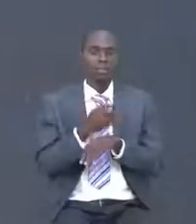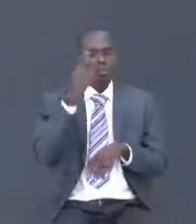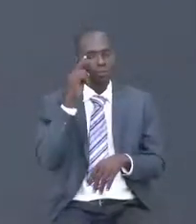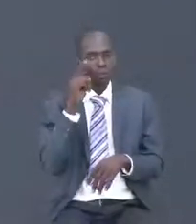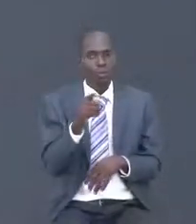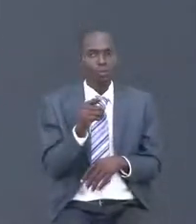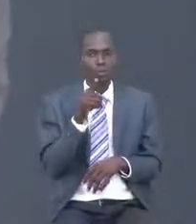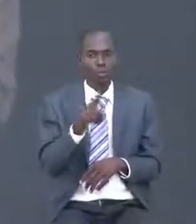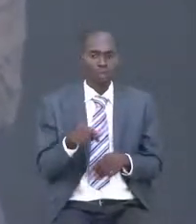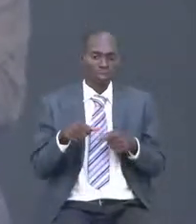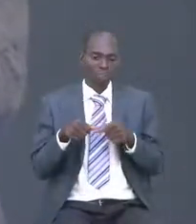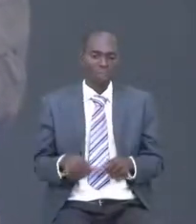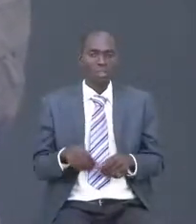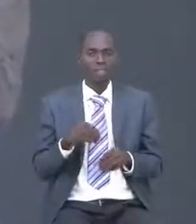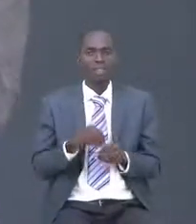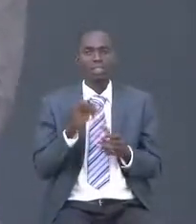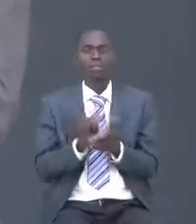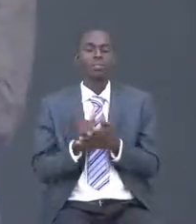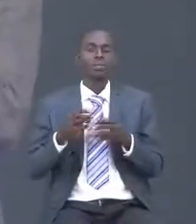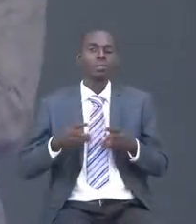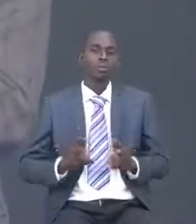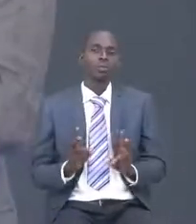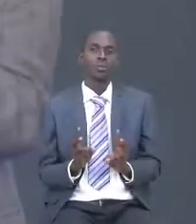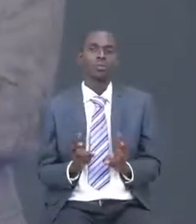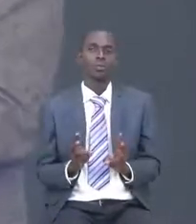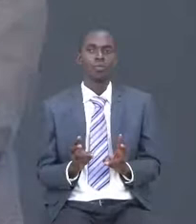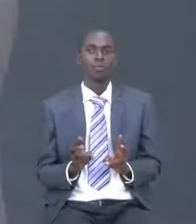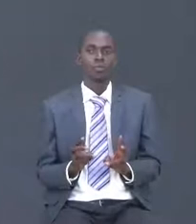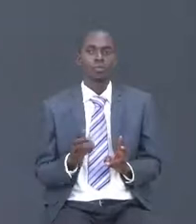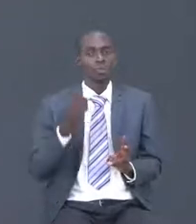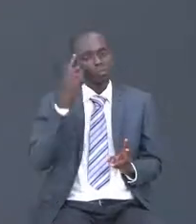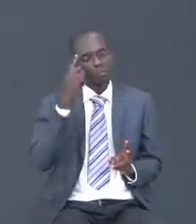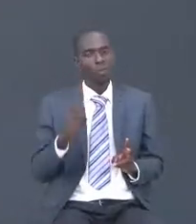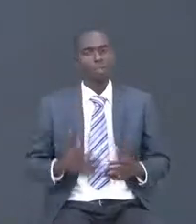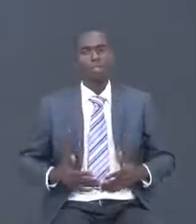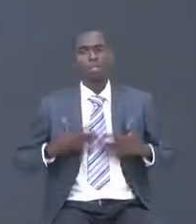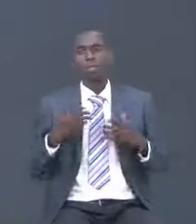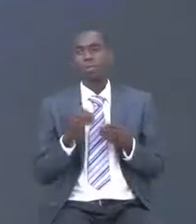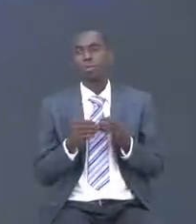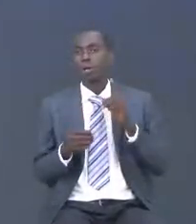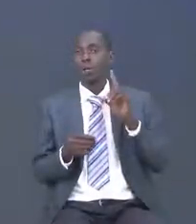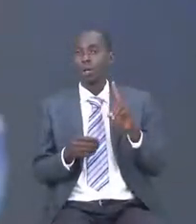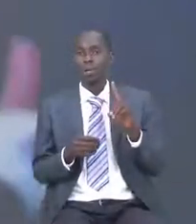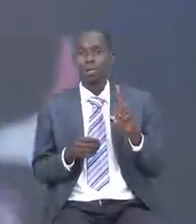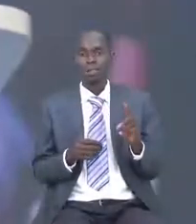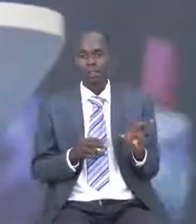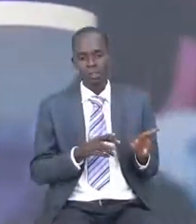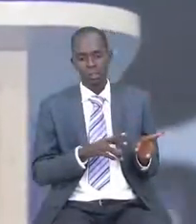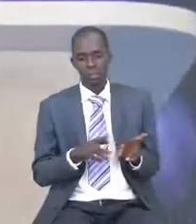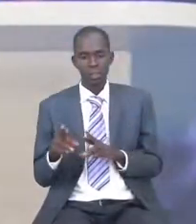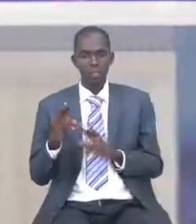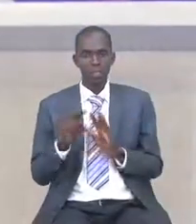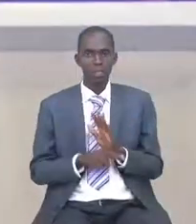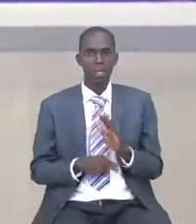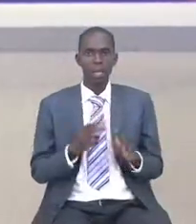où Dieu a établi pour toi. Et tu restes sur ce chemin pour la vie. Premier